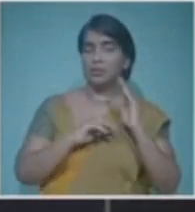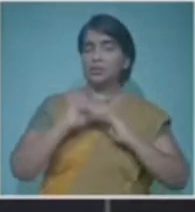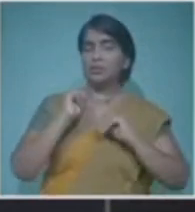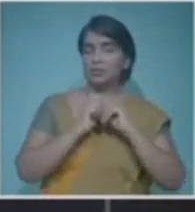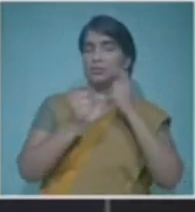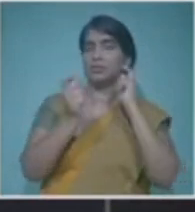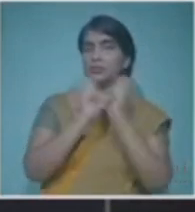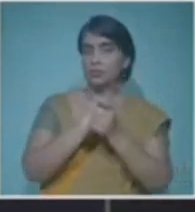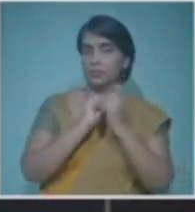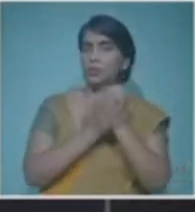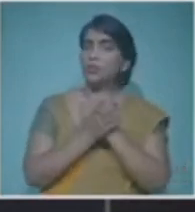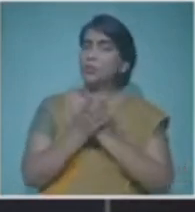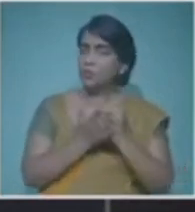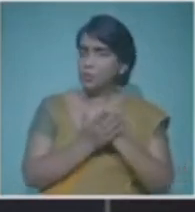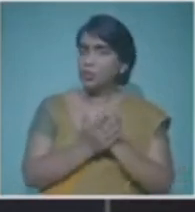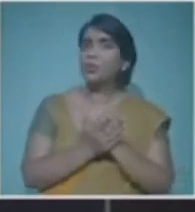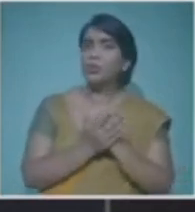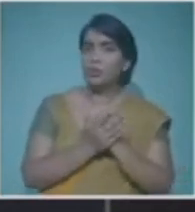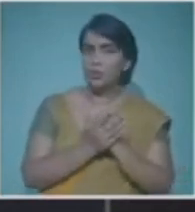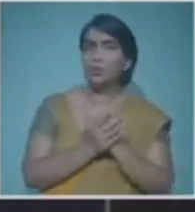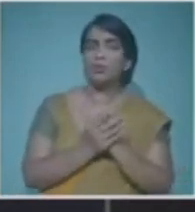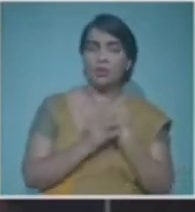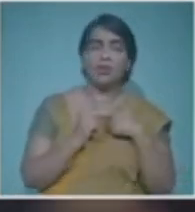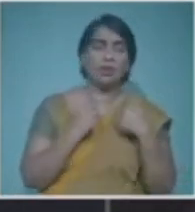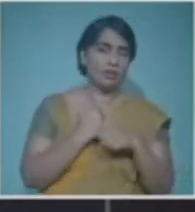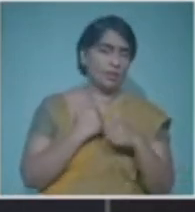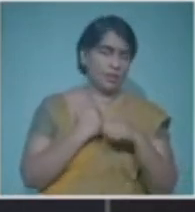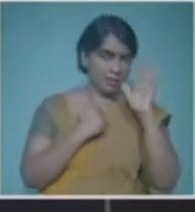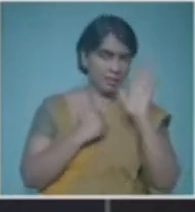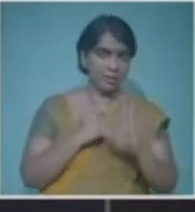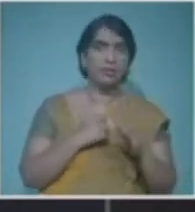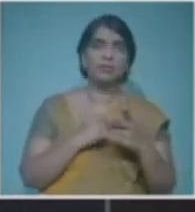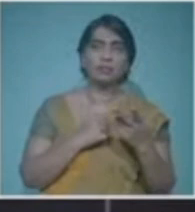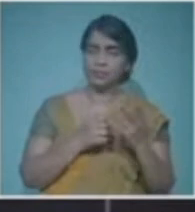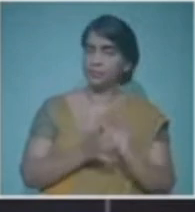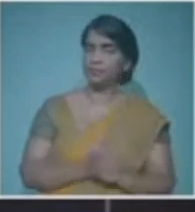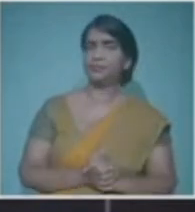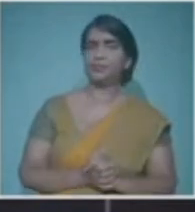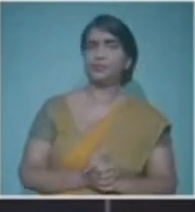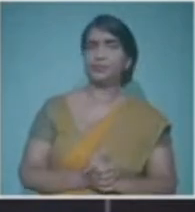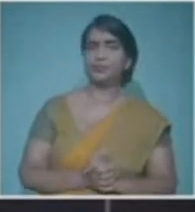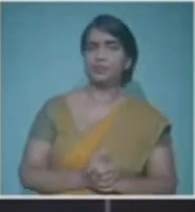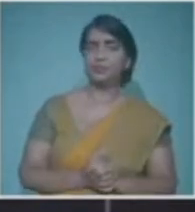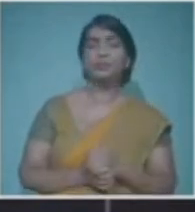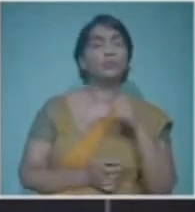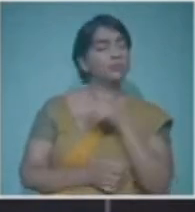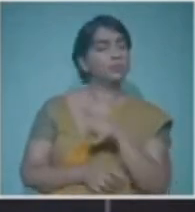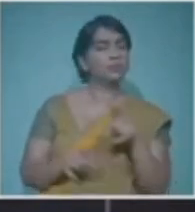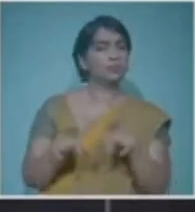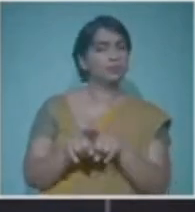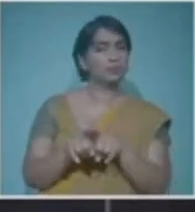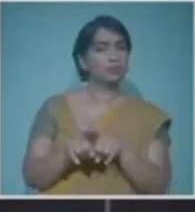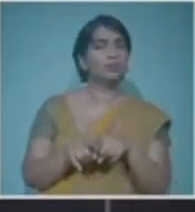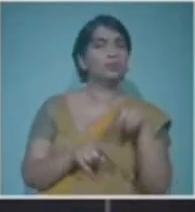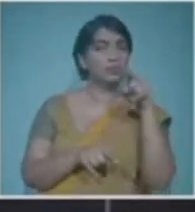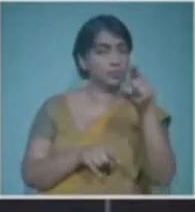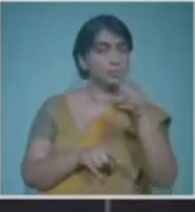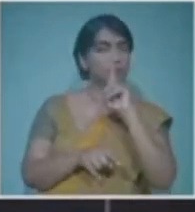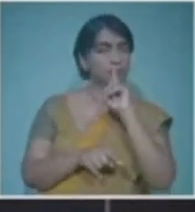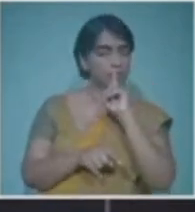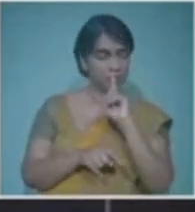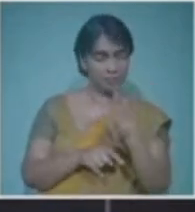ප්‍රතිසංස්කරණ සියල්ලම අපි සම්පාත කළා තියෙන්නේ. නැත්තම් අලයින් කළා තියෙන්නේ. දැන් ඒ අනුව තමයි දැන් ඔබතුමා